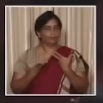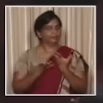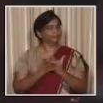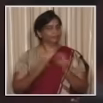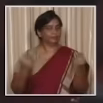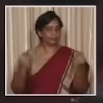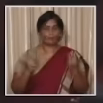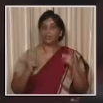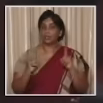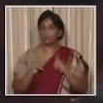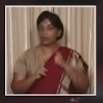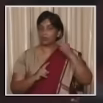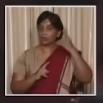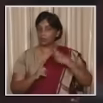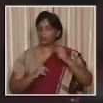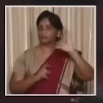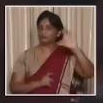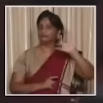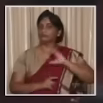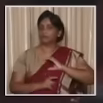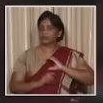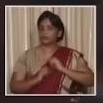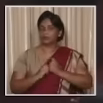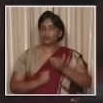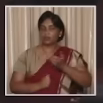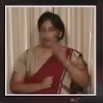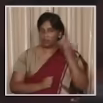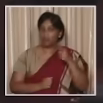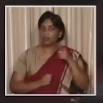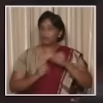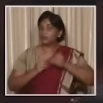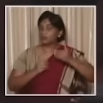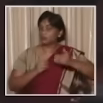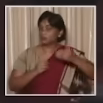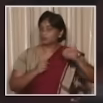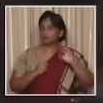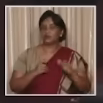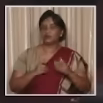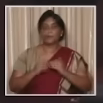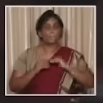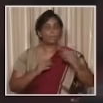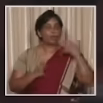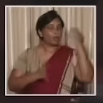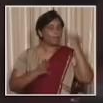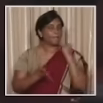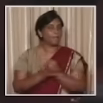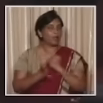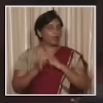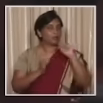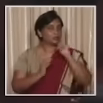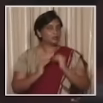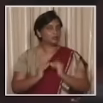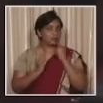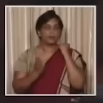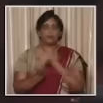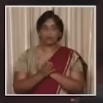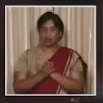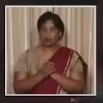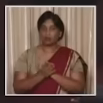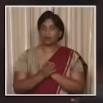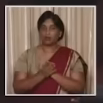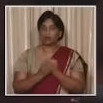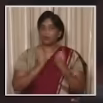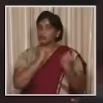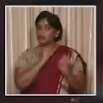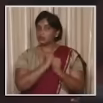වෙන්නත්, ඒ වගේම දෙවනි වාරිකය ලබා ගැනීමටත් හැකියාව ලැබෙයි. එතනින් එහාට ගිහිල්ලා එතනින් පස්සේ ලෝක බැංකුව, ආසියානු සංවර්ධන බැංකුවෙන් අපිට ලැබෙන